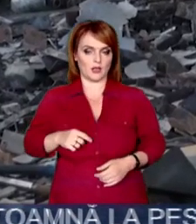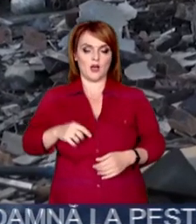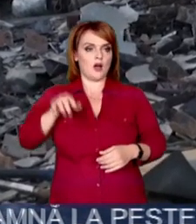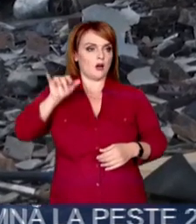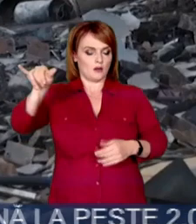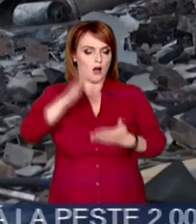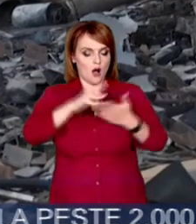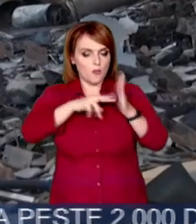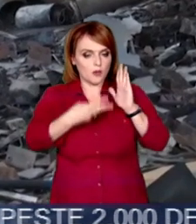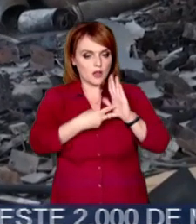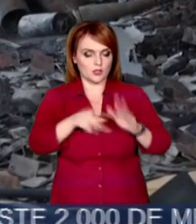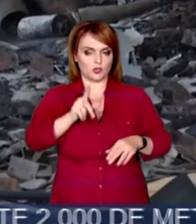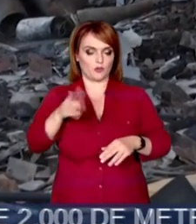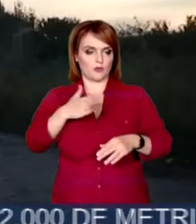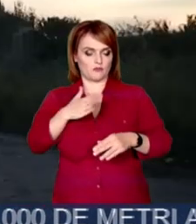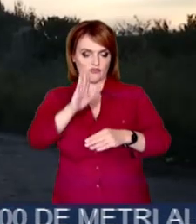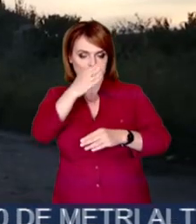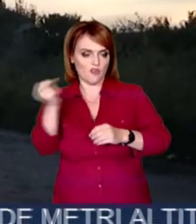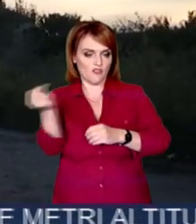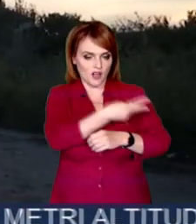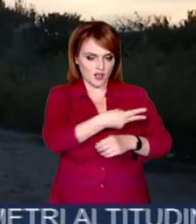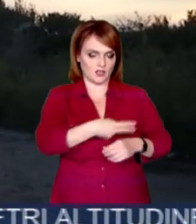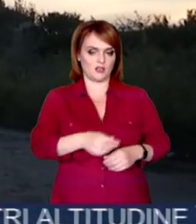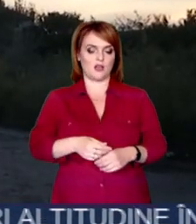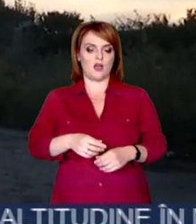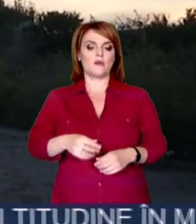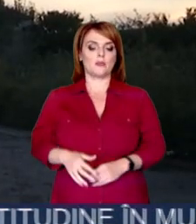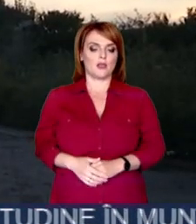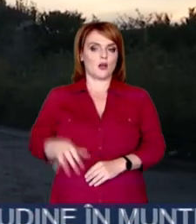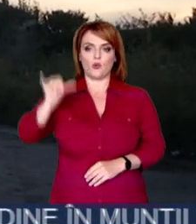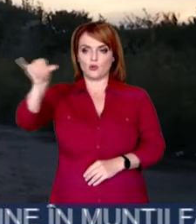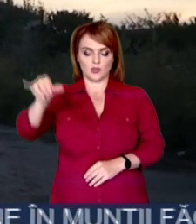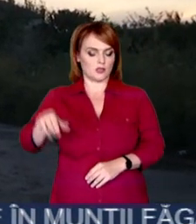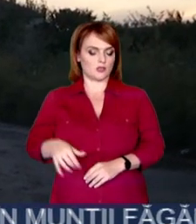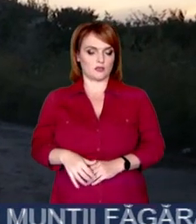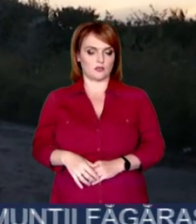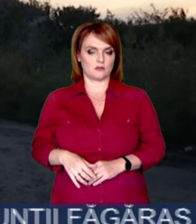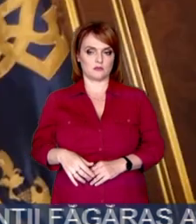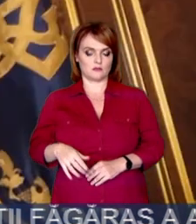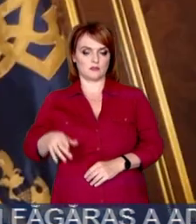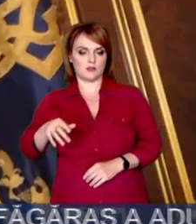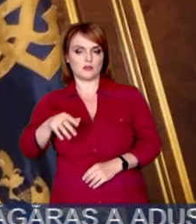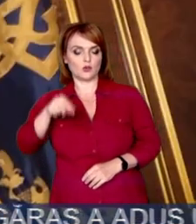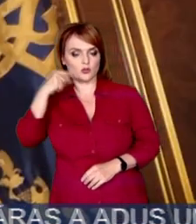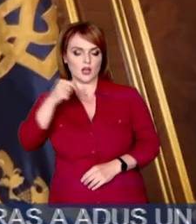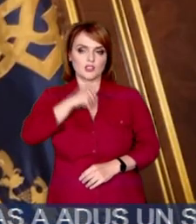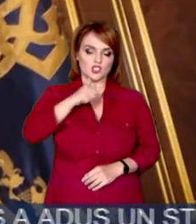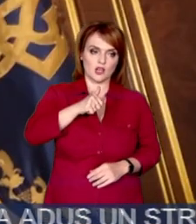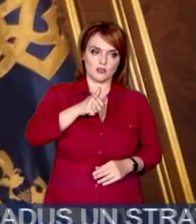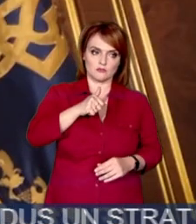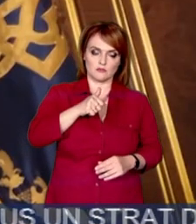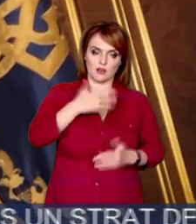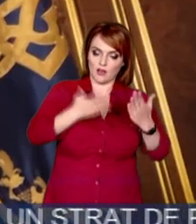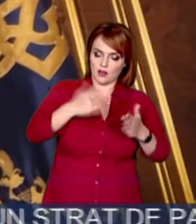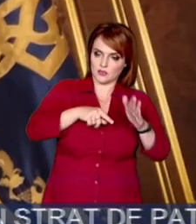opțiuni, evadarea de pe pământul nostru sau captivitatea. Colaboratorii au variante similare, fie vor încerca să evadeze și rămâne de văzut